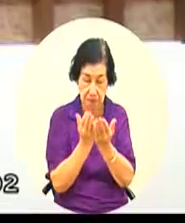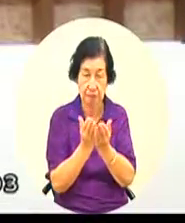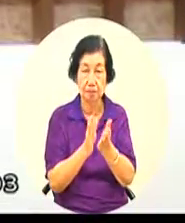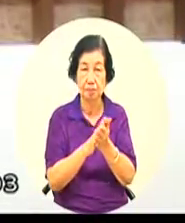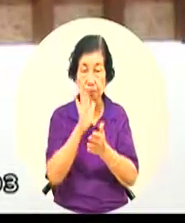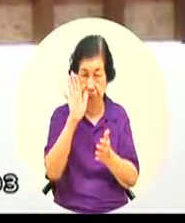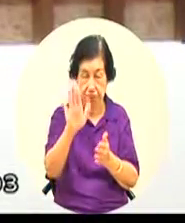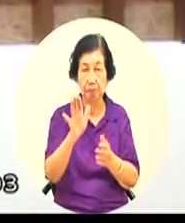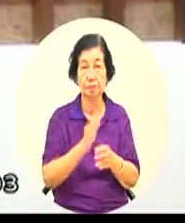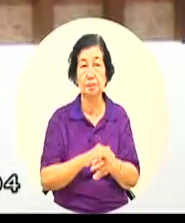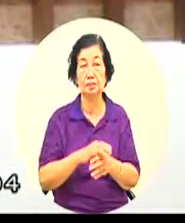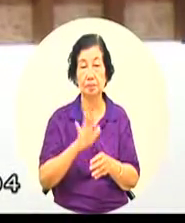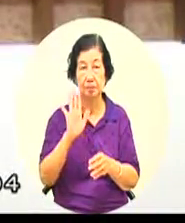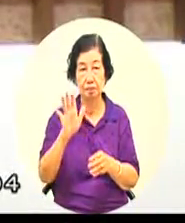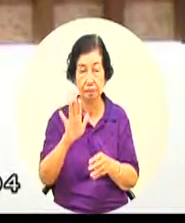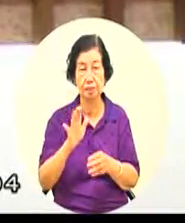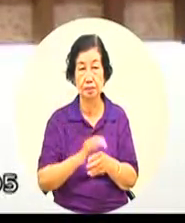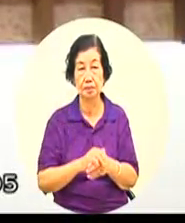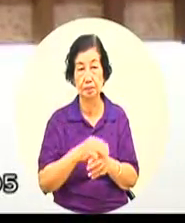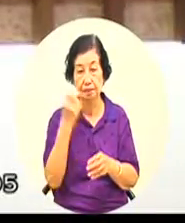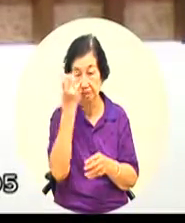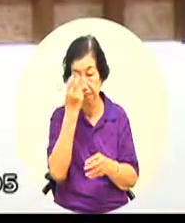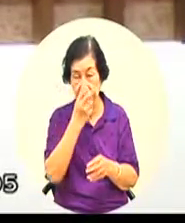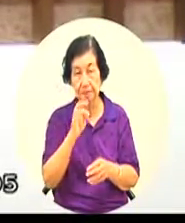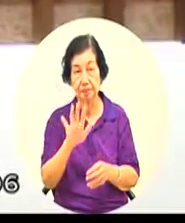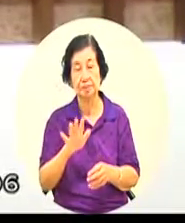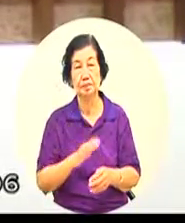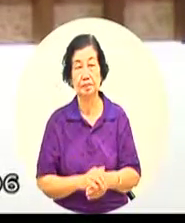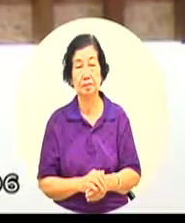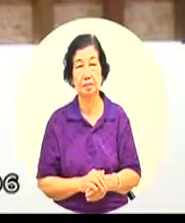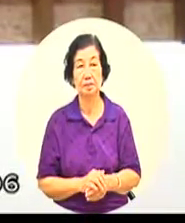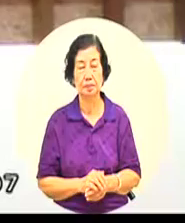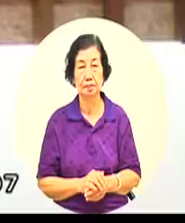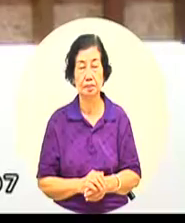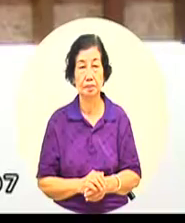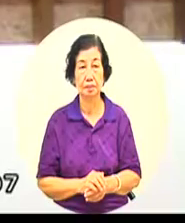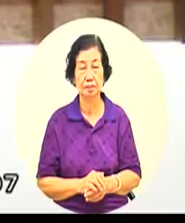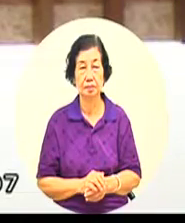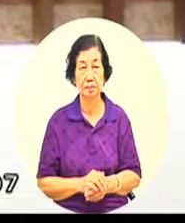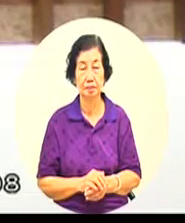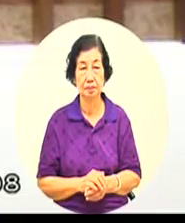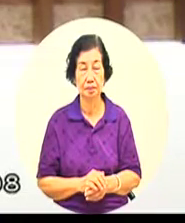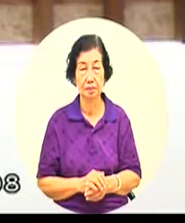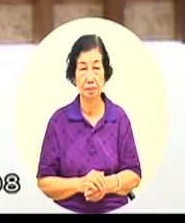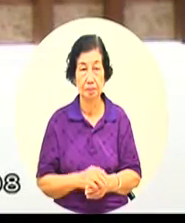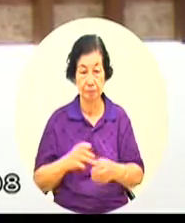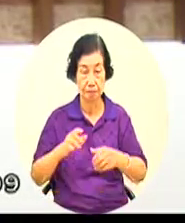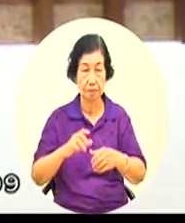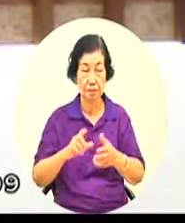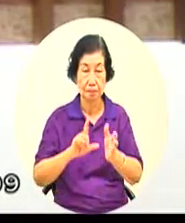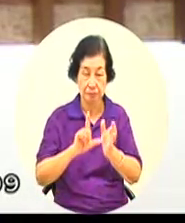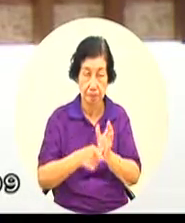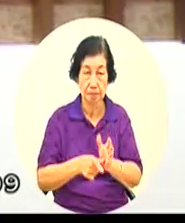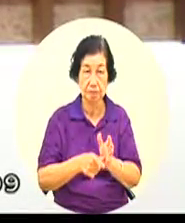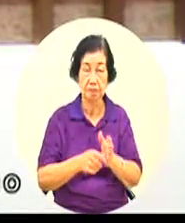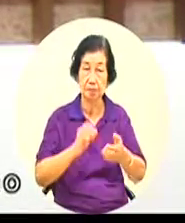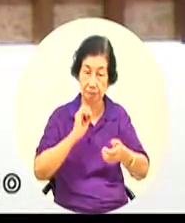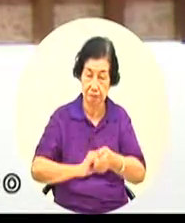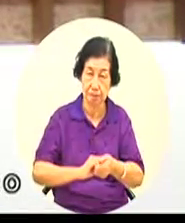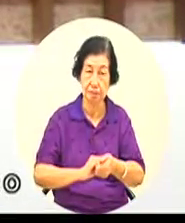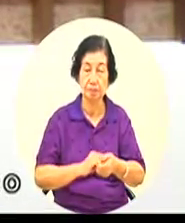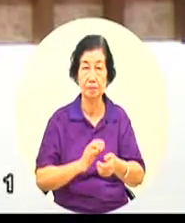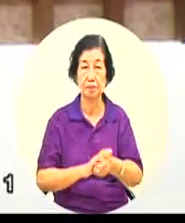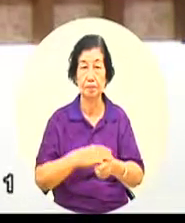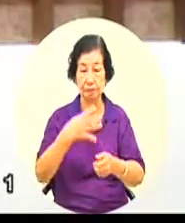对。 开学以后。 就是那一次而已啊。是不是后来就没有？ 两次定期会四月跟十月，一般是四月跟